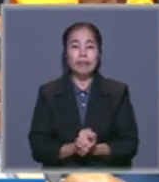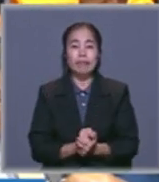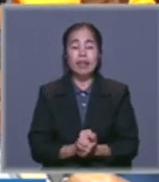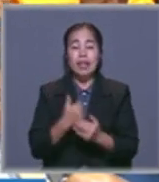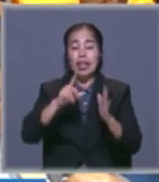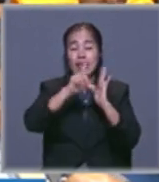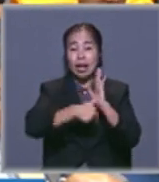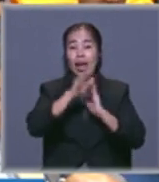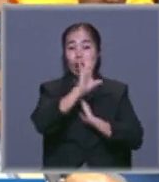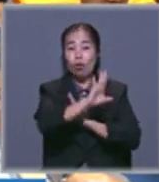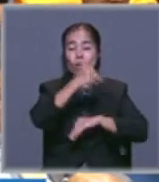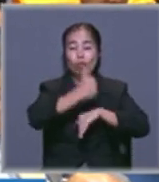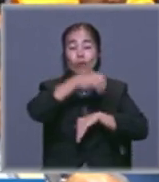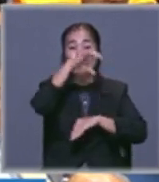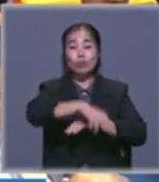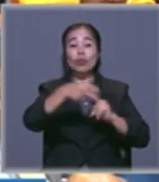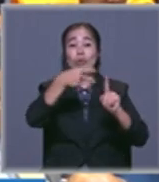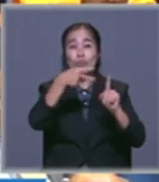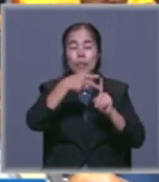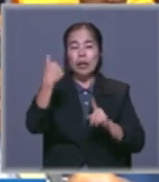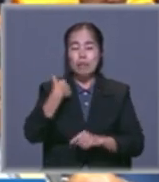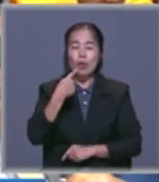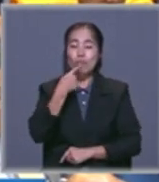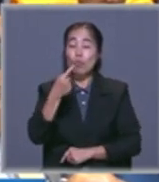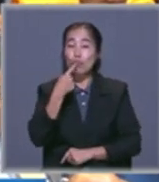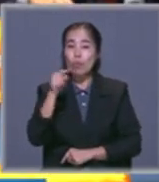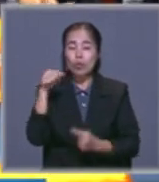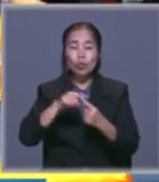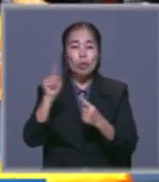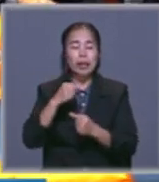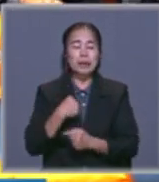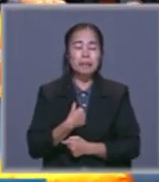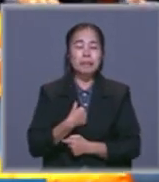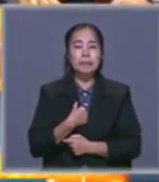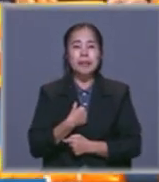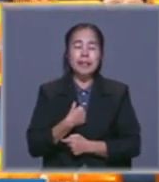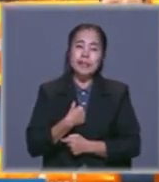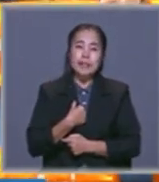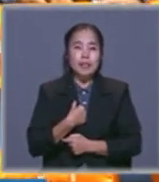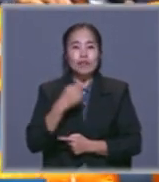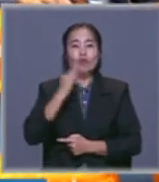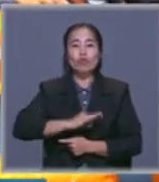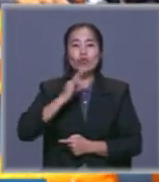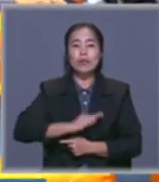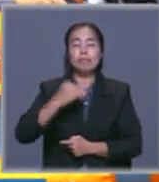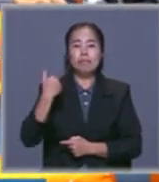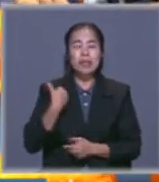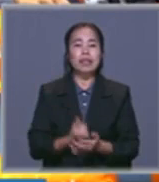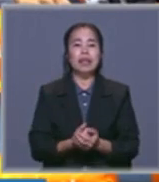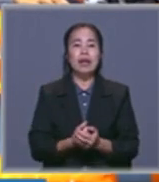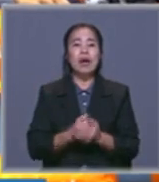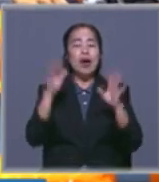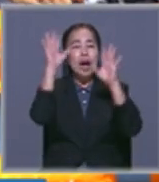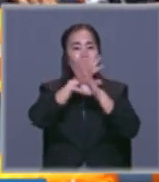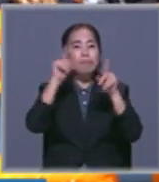าคตใหม่จันทร์ปิยบุตรแสงกนกกุลออกมาวิพากษ์วิจารณ์เรื่องนี้ไว้ค่อนข้าง หนักหน่วงนะครับแล้วมีความในระหว่างบร